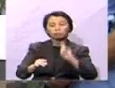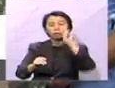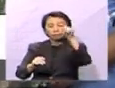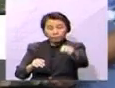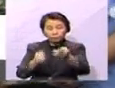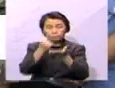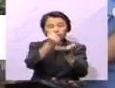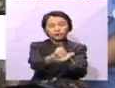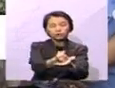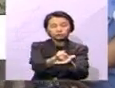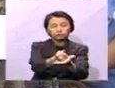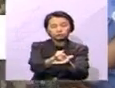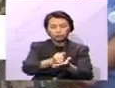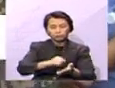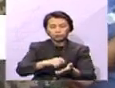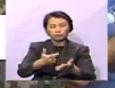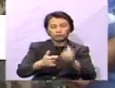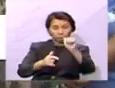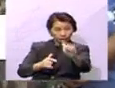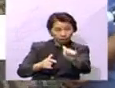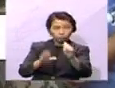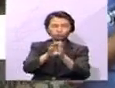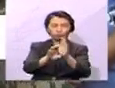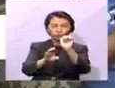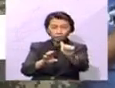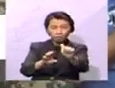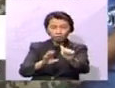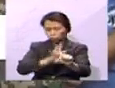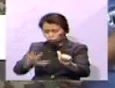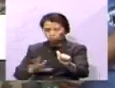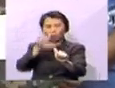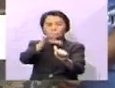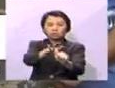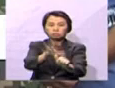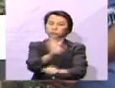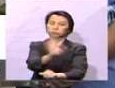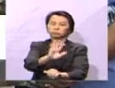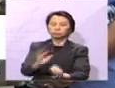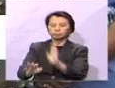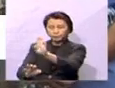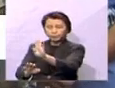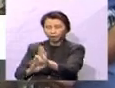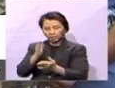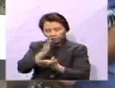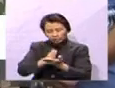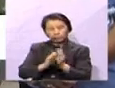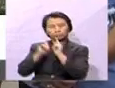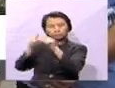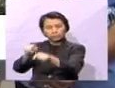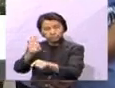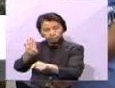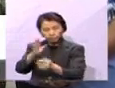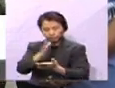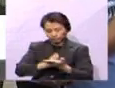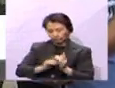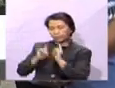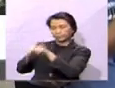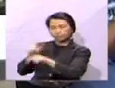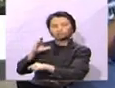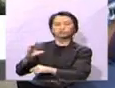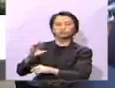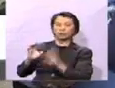pergi membantu tempat a janganlah kita semua nak pergi situ juga Pergilah tempat B ke tempat C Itu a maksud